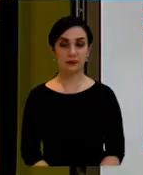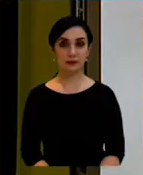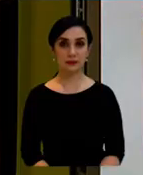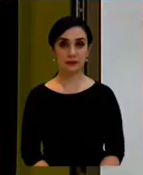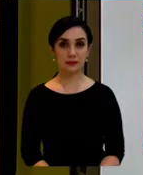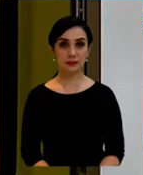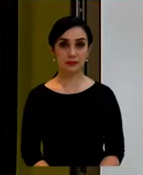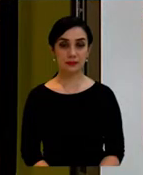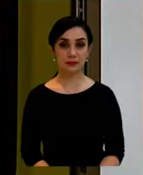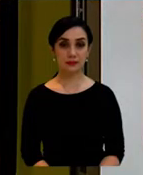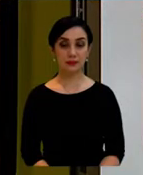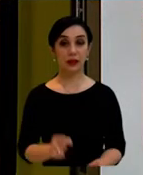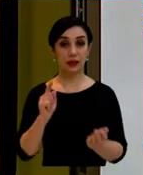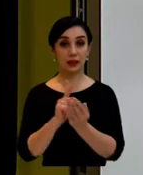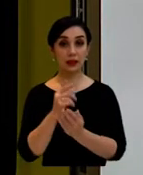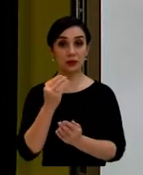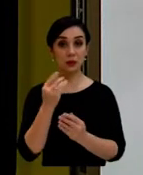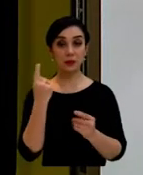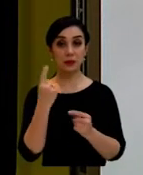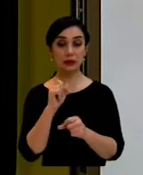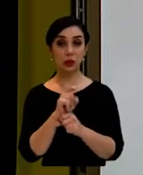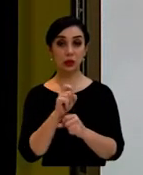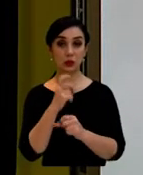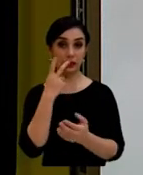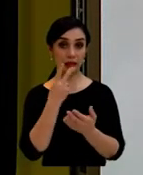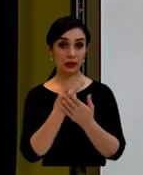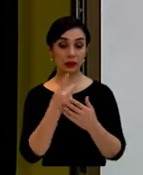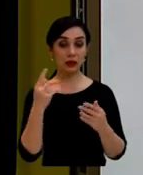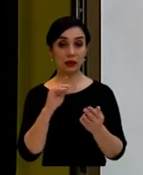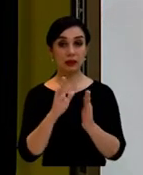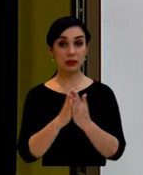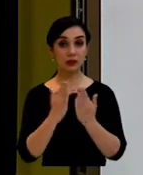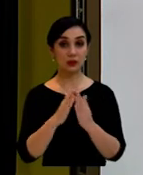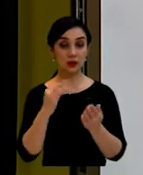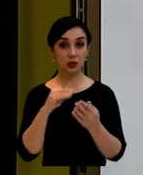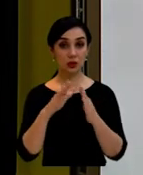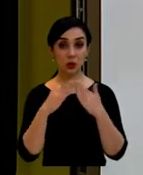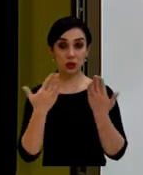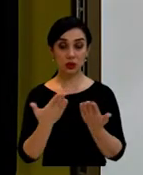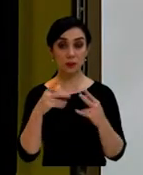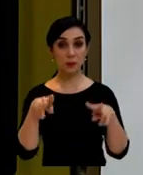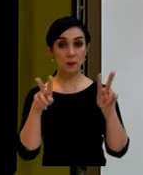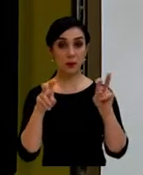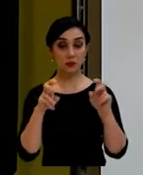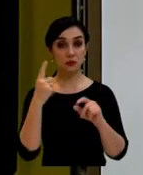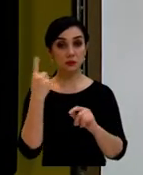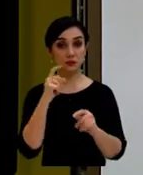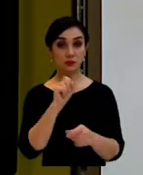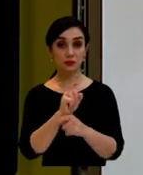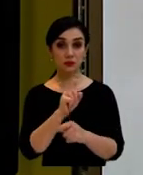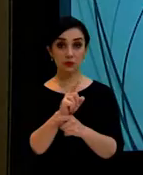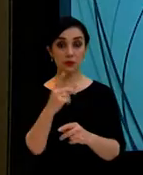olasiz. Darsligingizdagi birinchi topshiriqqa qarang. Darsliklarni ochamiz. Mavzudagi birinchi